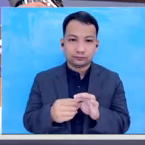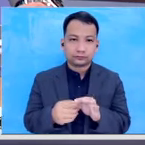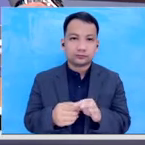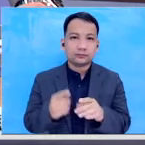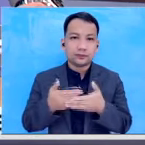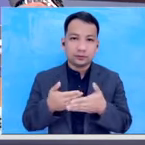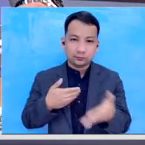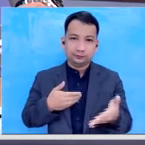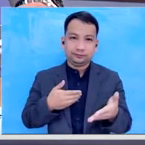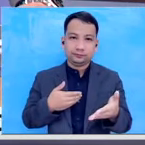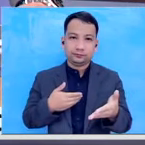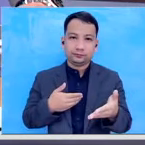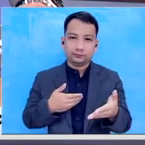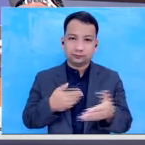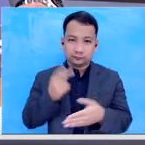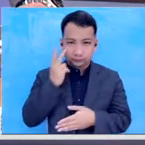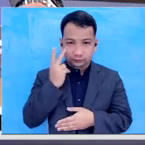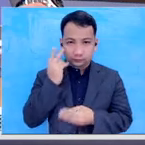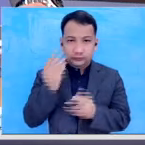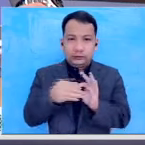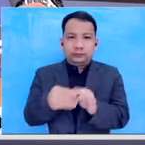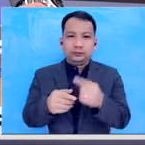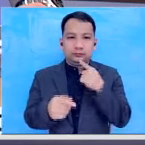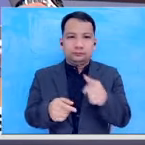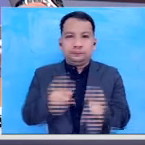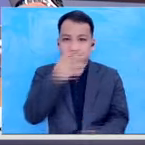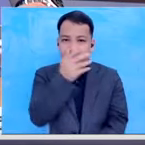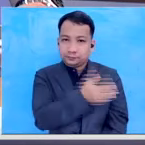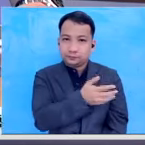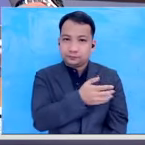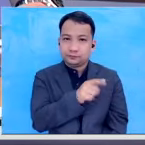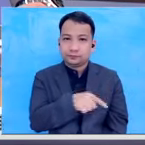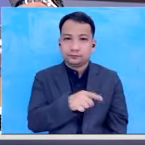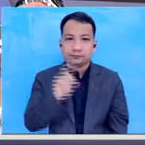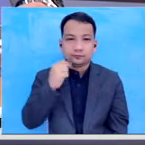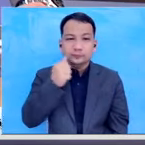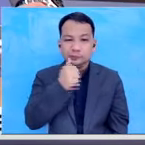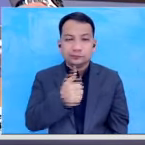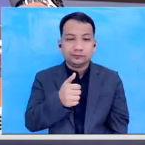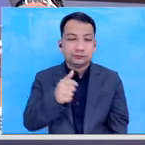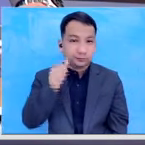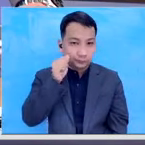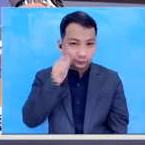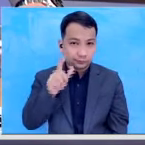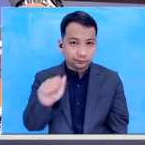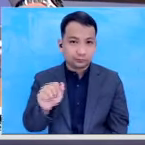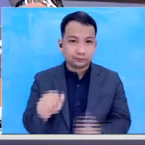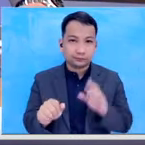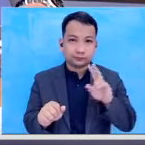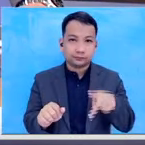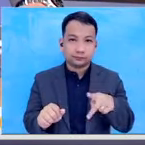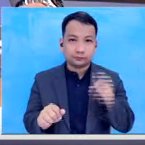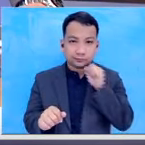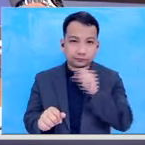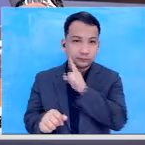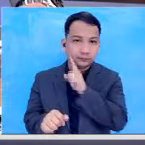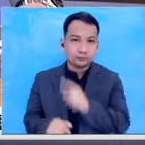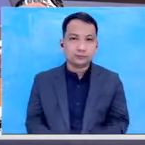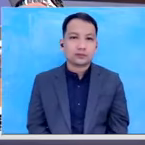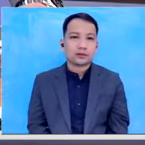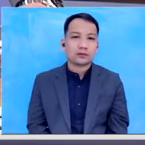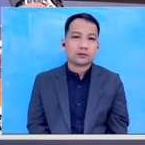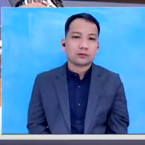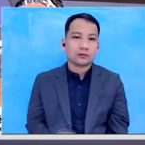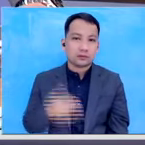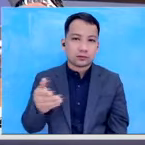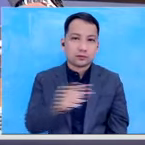umalis, kapansin-pansin ang tila tidmahan nila First Lady Liza Araneta Marcos at VP Sara Duterte. Nasa frontline